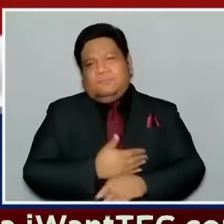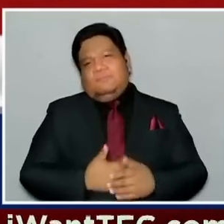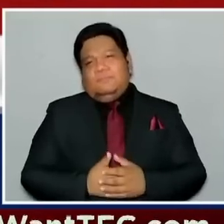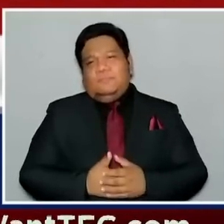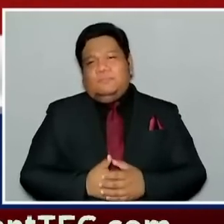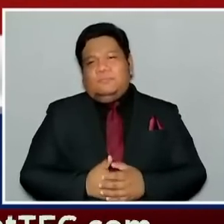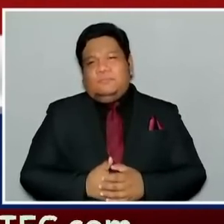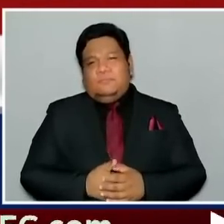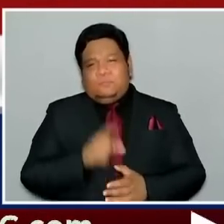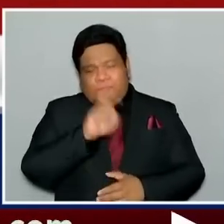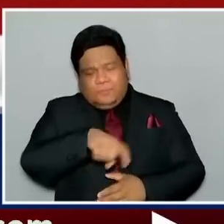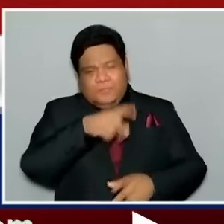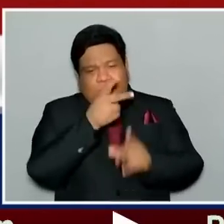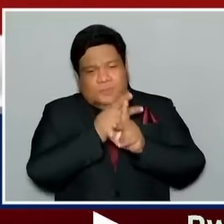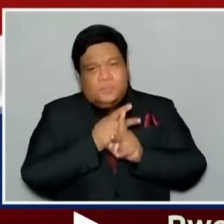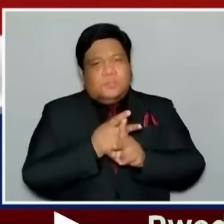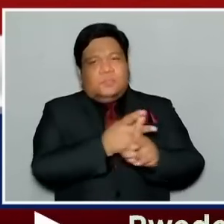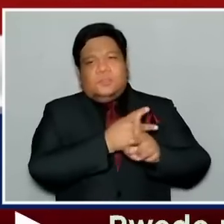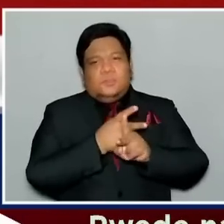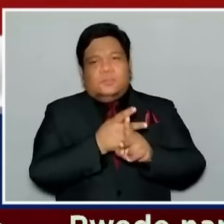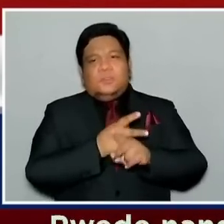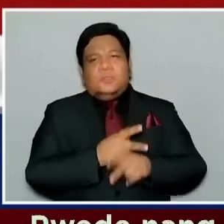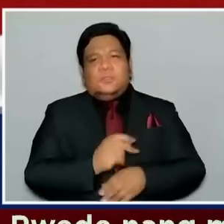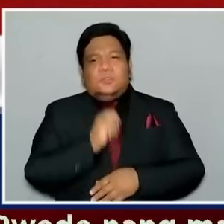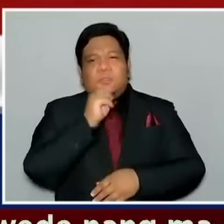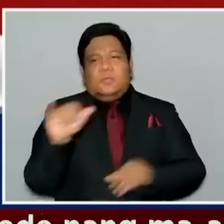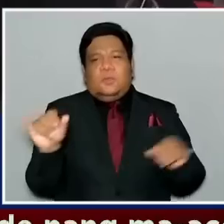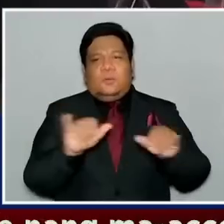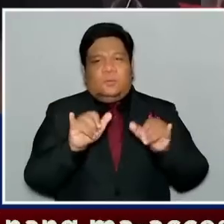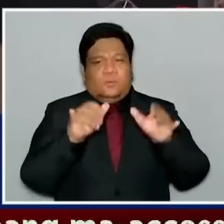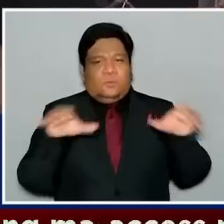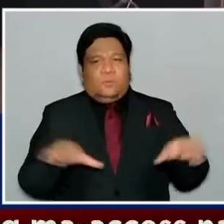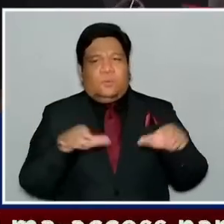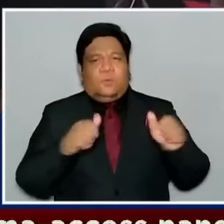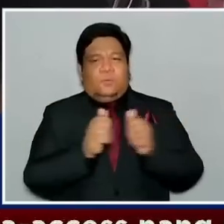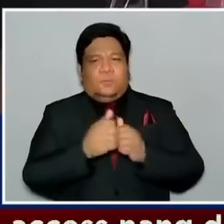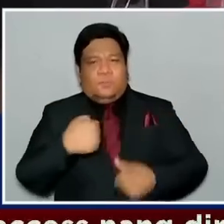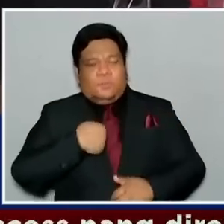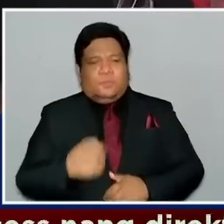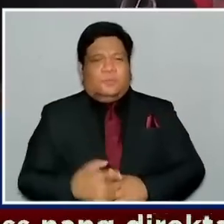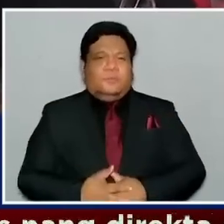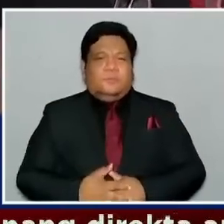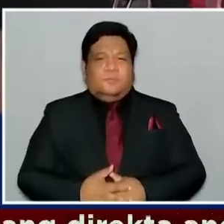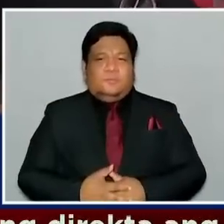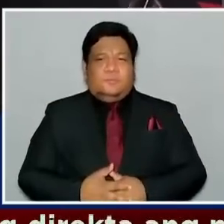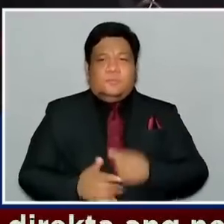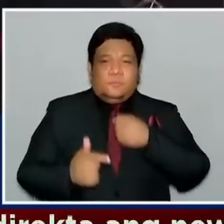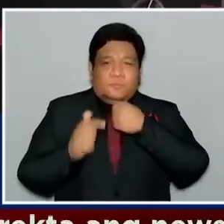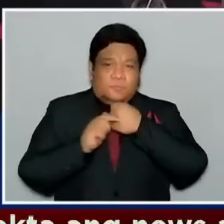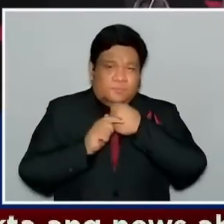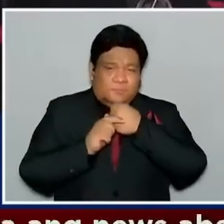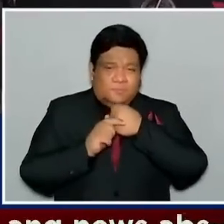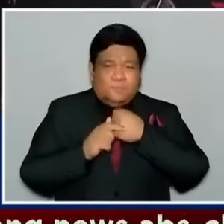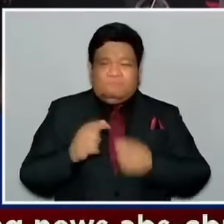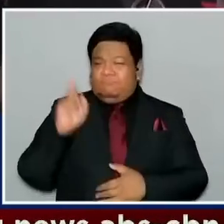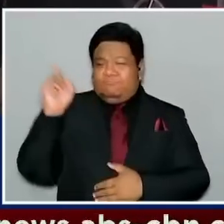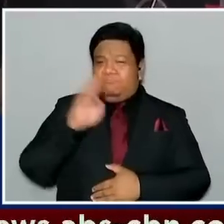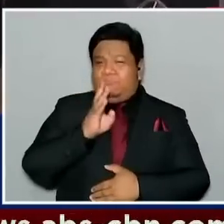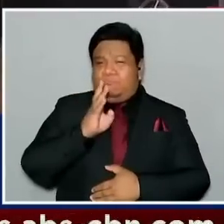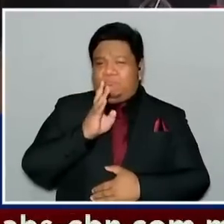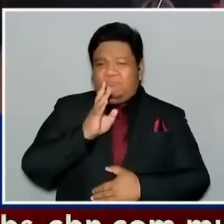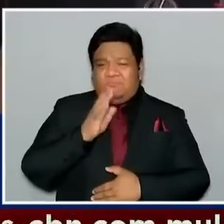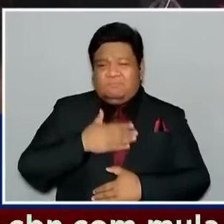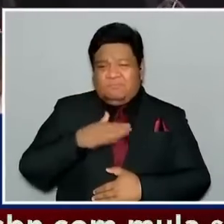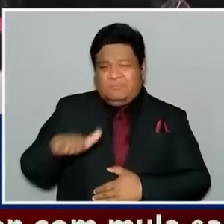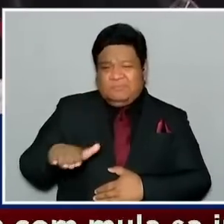Iingatan mo, hindi yung patuloy ng dalawang bahay. Ang taa ko po may kapatid na maliit. Iniwanan po ng tatay para